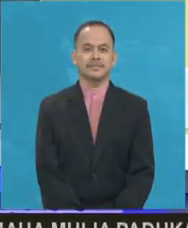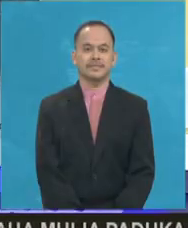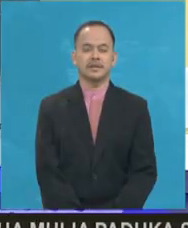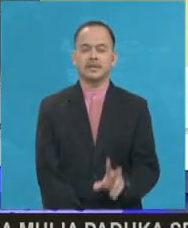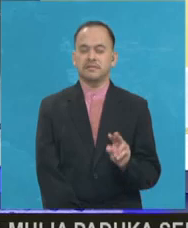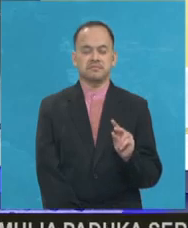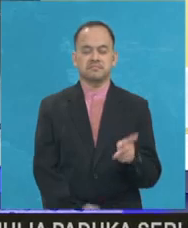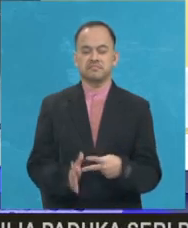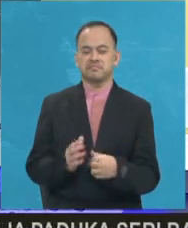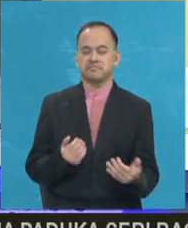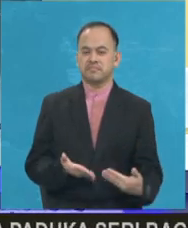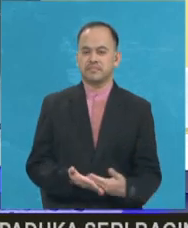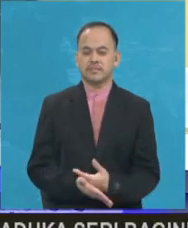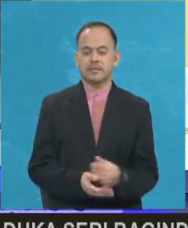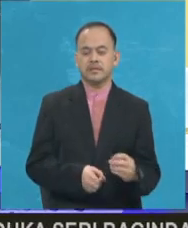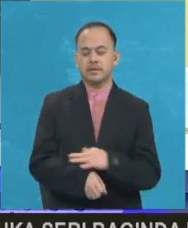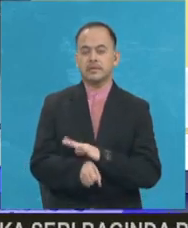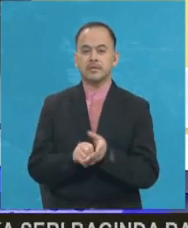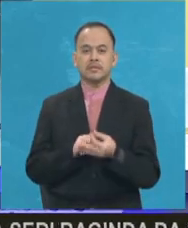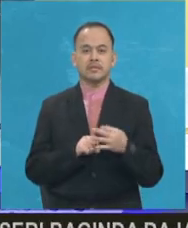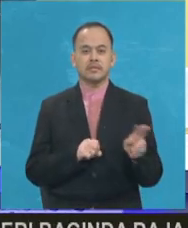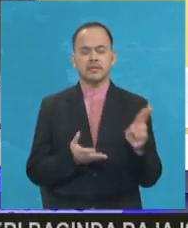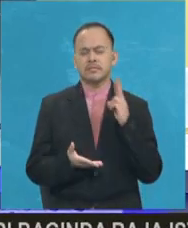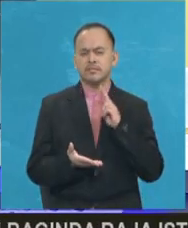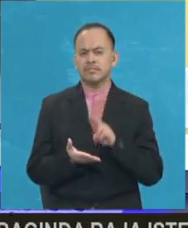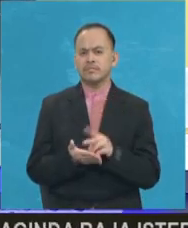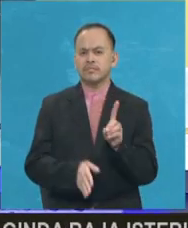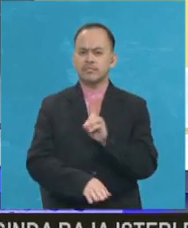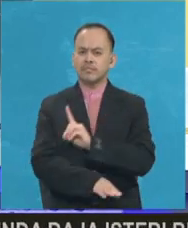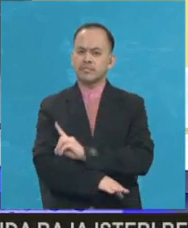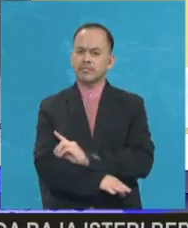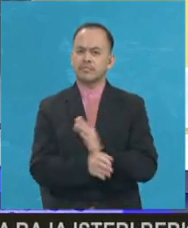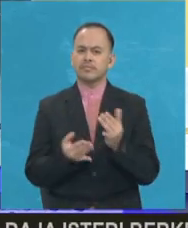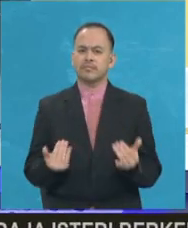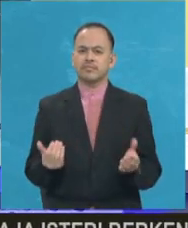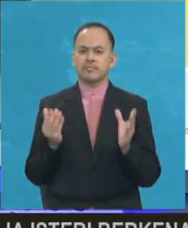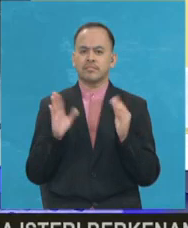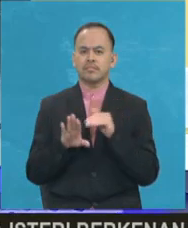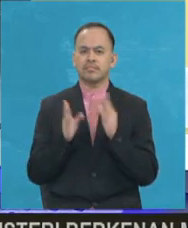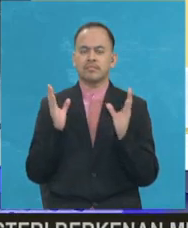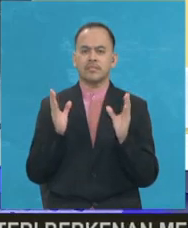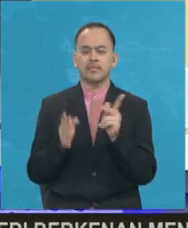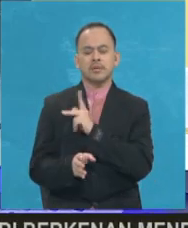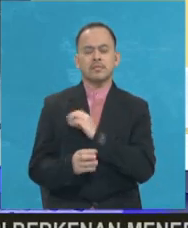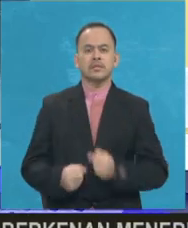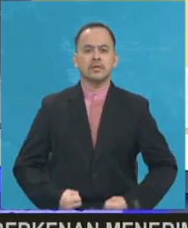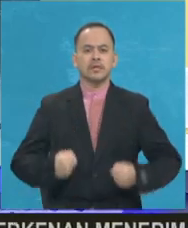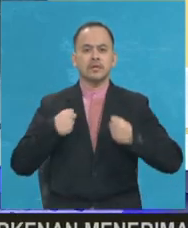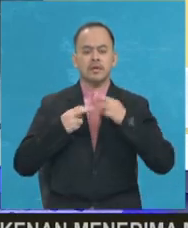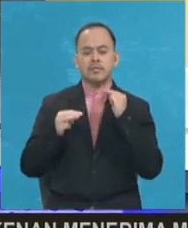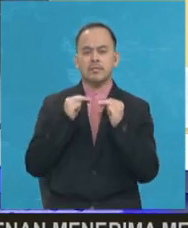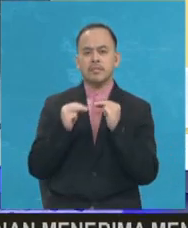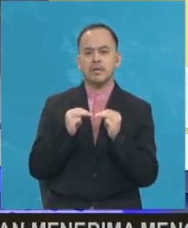Hai tidak ada chest baru jangkitan kepengin dicatatkan di negara Brunei Darussalam hari ini Kementerian Kesehatan dalam siaran Akbarnya